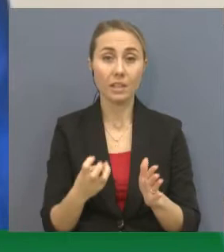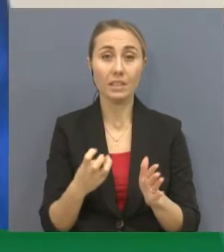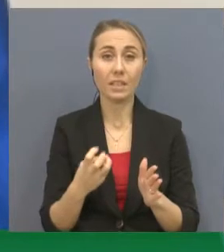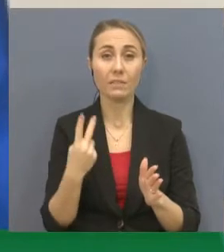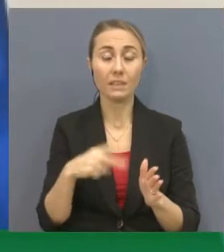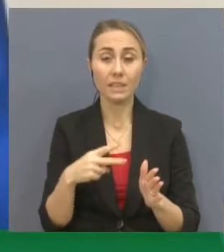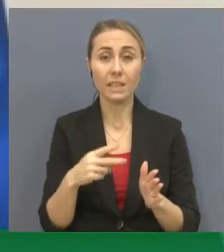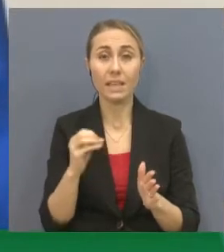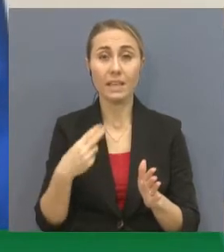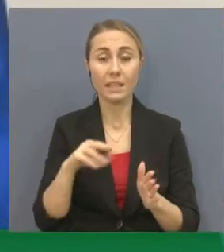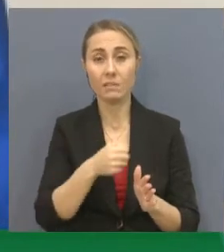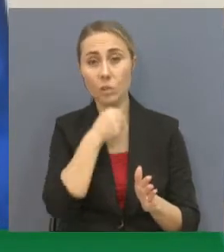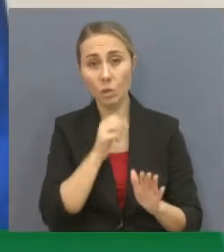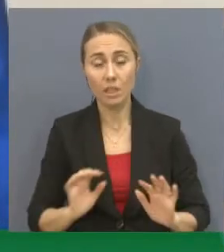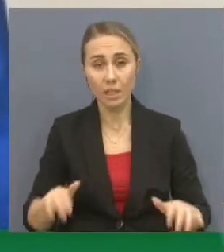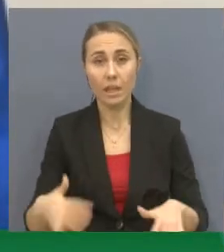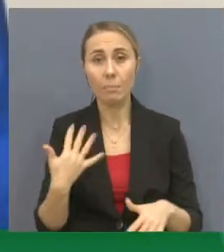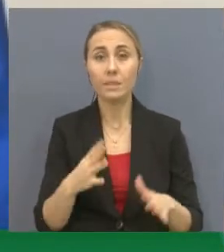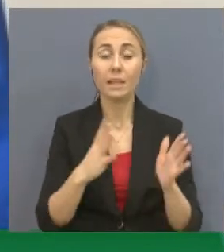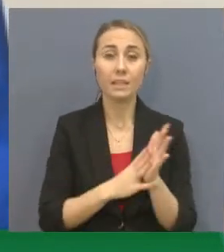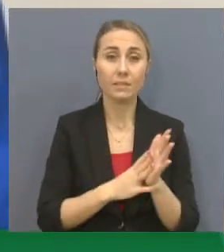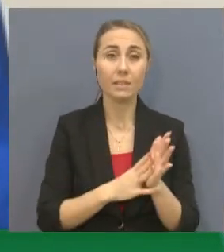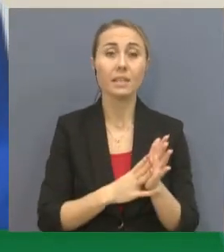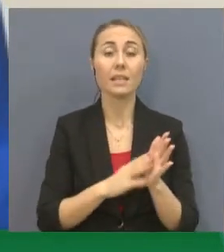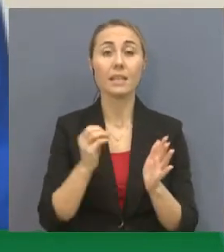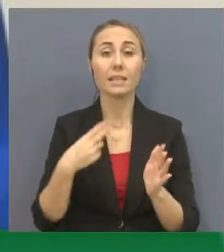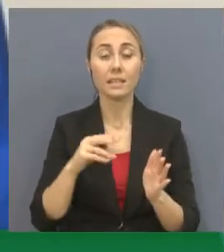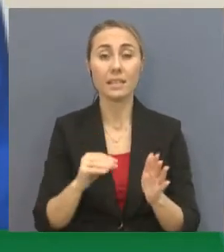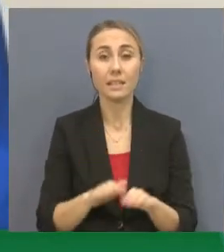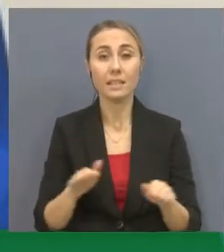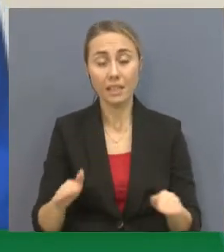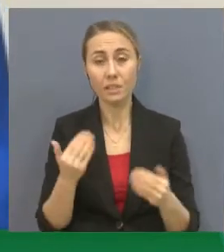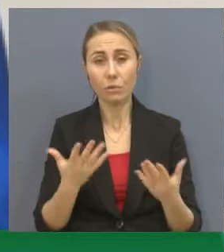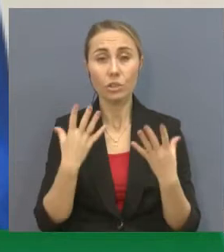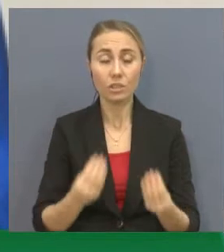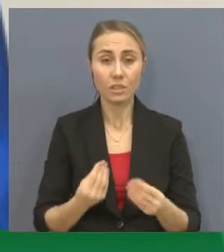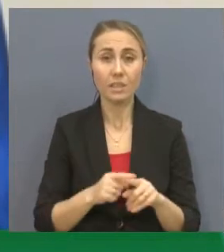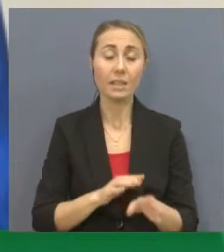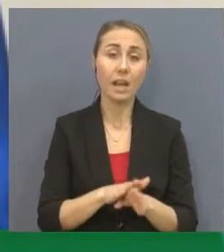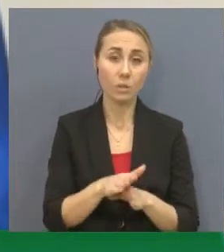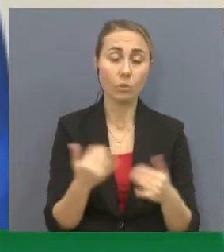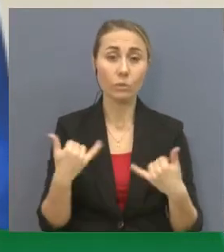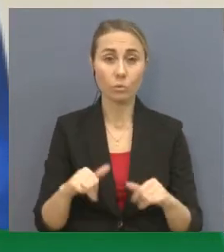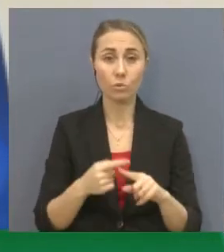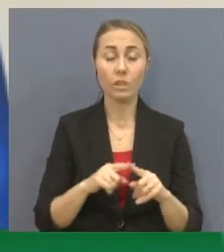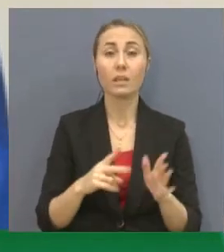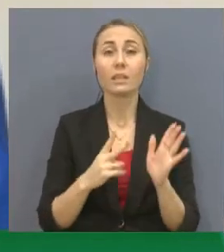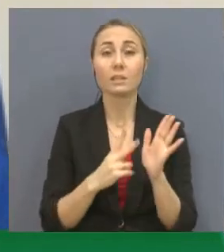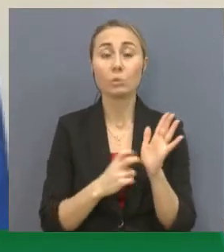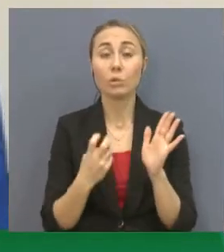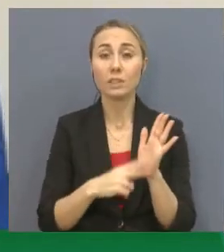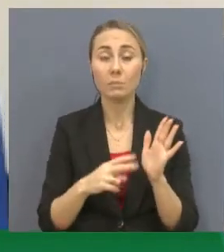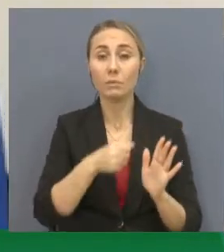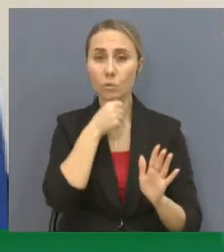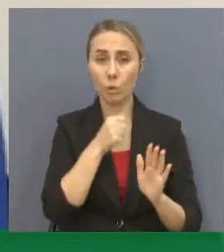взрослых колясок и 50 9 единиц и на детских на сегодняшний день реализован уже 770 взрослых